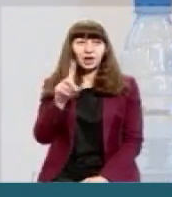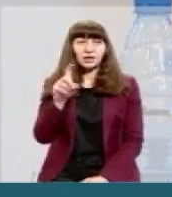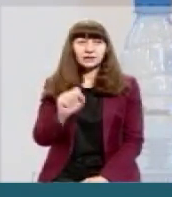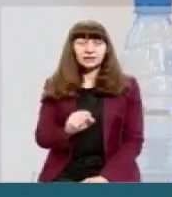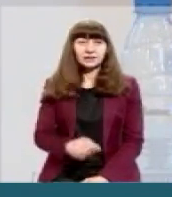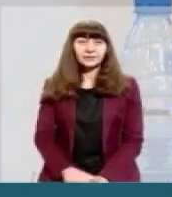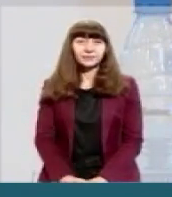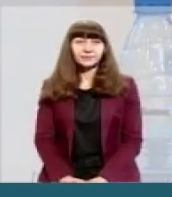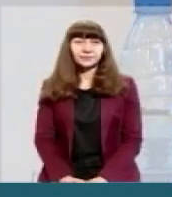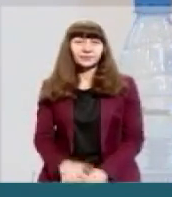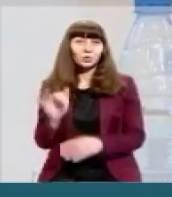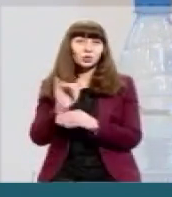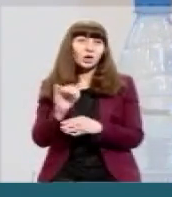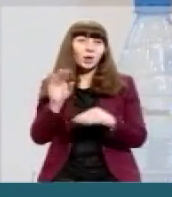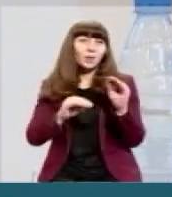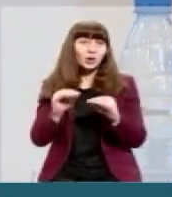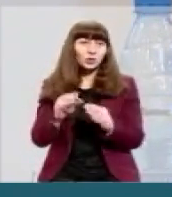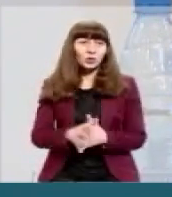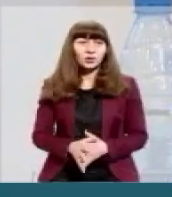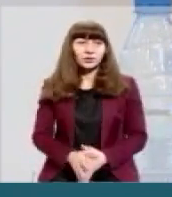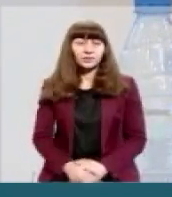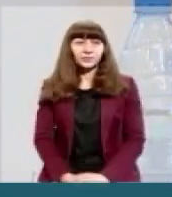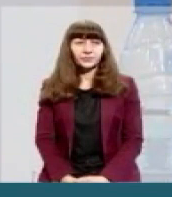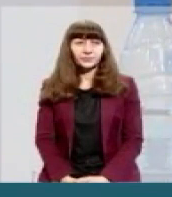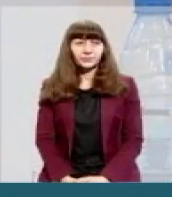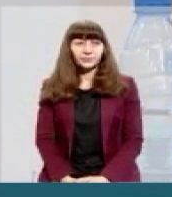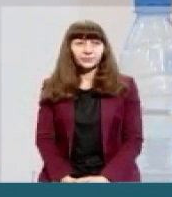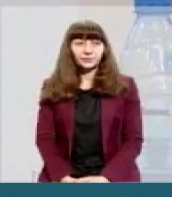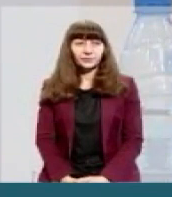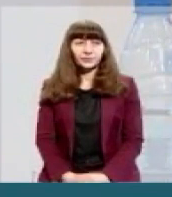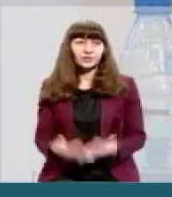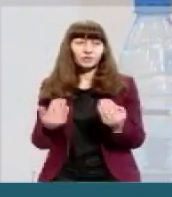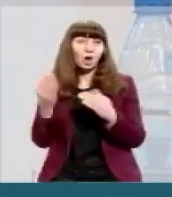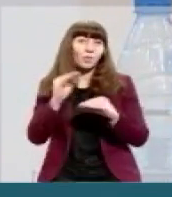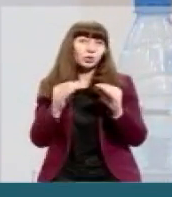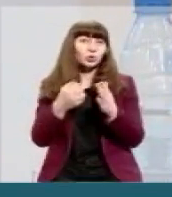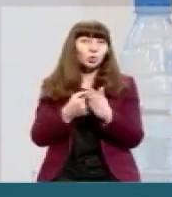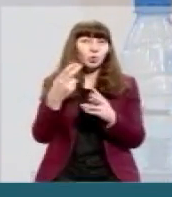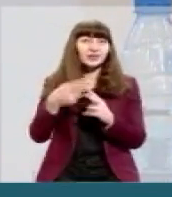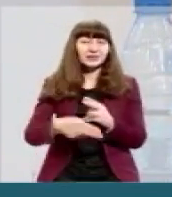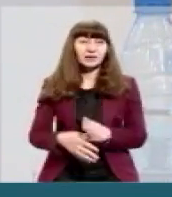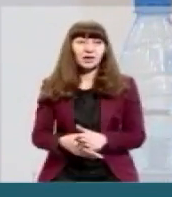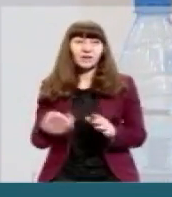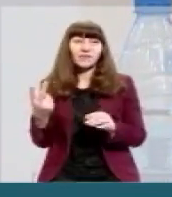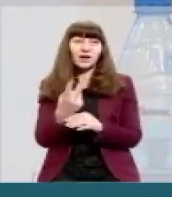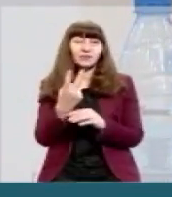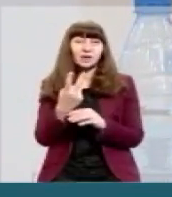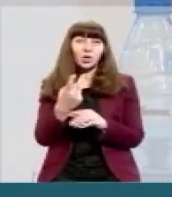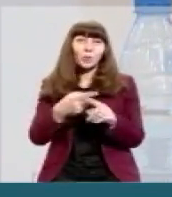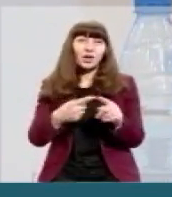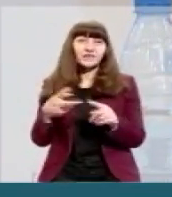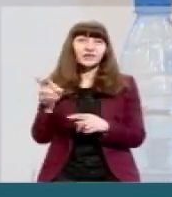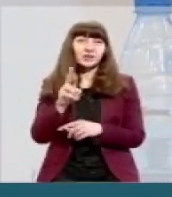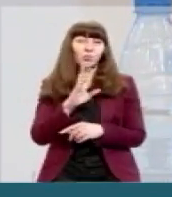с навесным оборудованием, в принципе, купила, можно сказать, сегодня оборудует до конца, после, во второй половине января уже